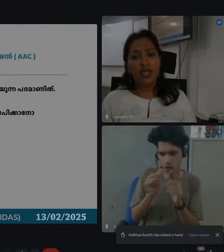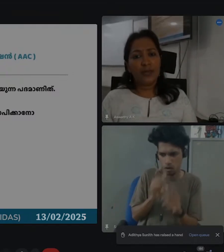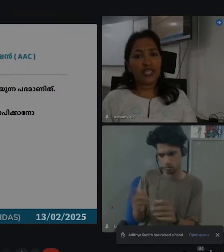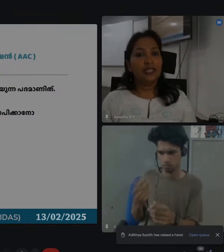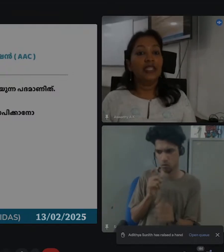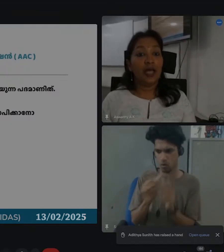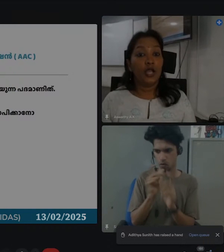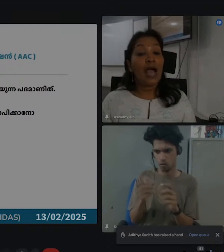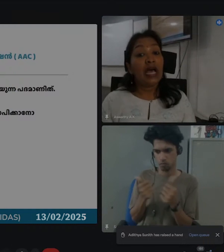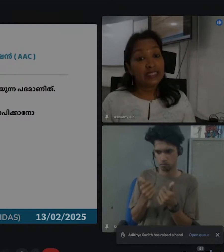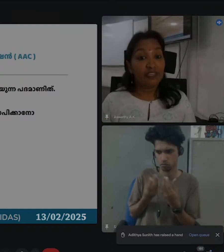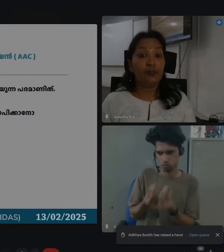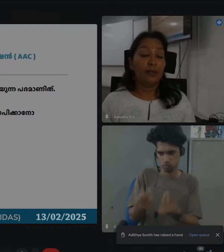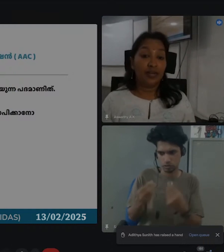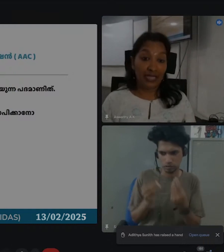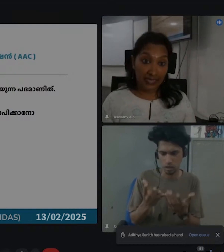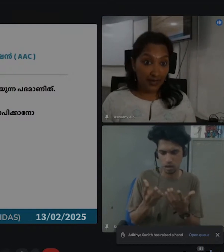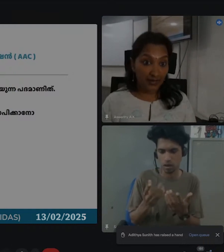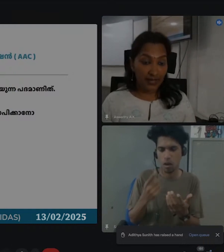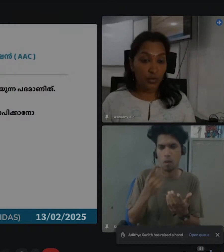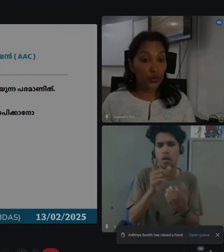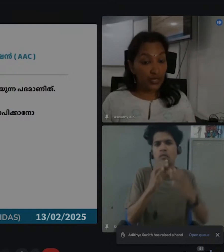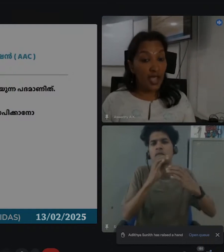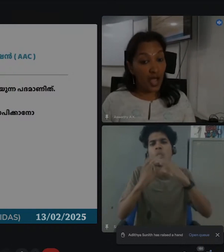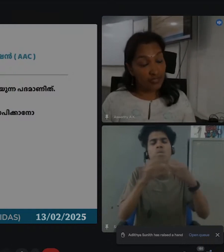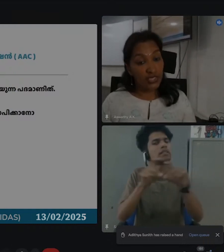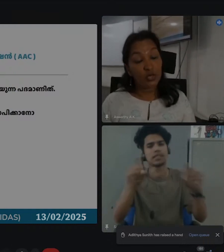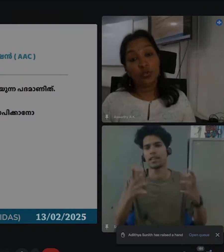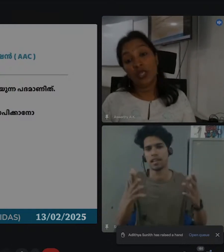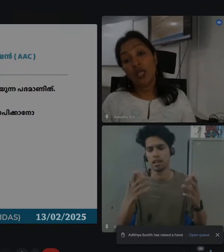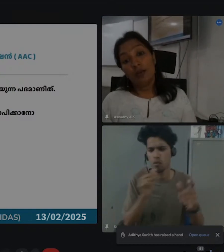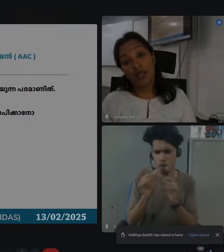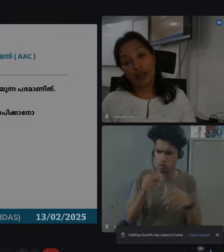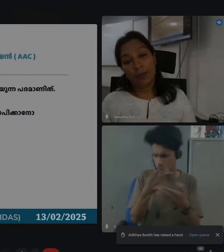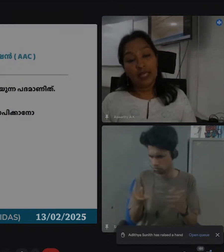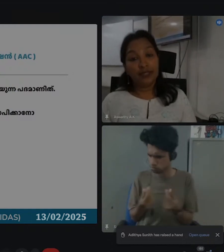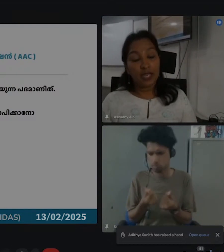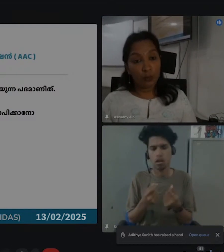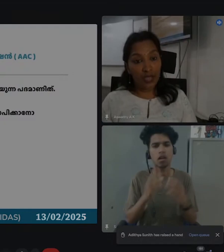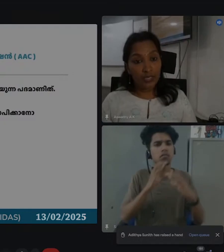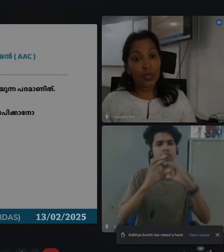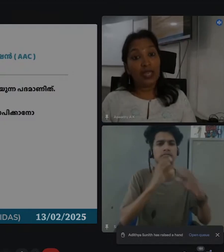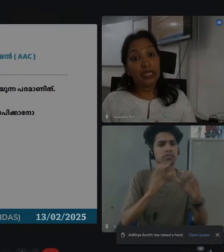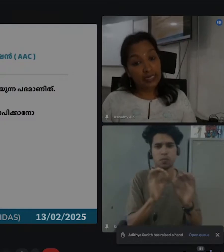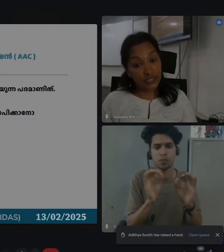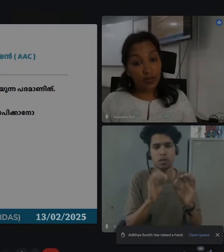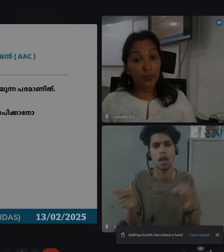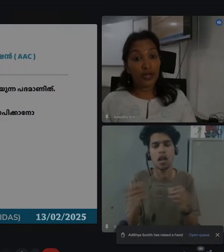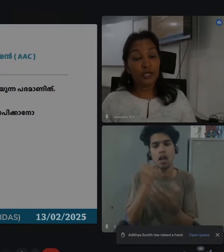തുടങ്ങിയിട്ടുണ്ട്. പക്ഷെ എന്നിരുന്നാലും ആശയവിനിമയം അവിടെ നേരെ നടക്കുന്നില്ല. കുഞ്ഞിന്റെ ആവശ്യങ്ങൾ കുഞ്ഞിന് മാതാപിതാക്കളുമായിട്ടോ